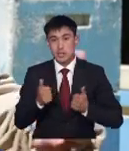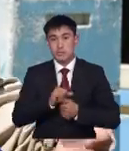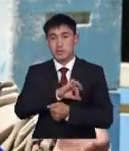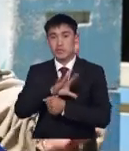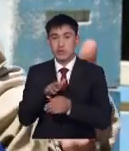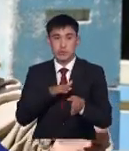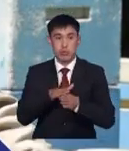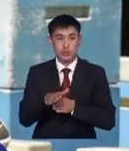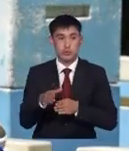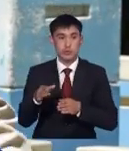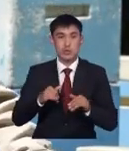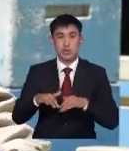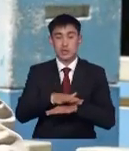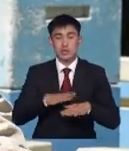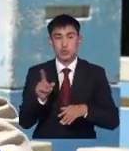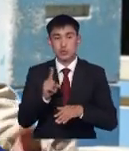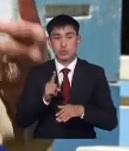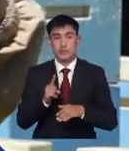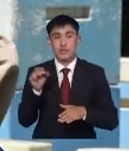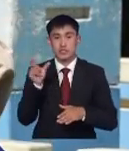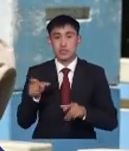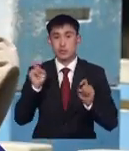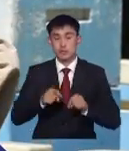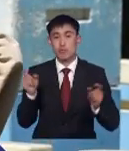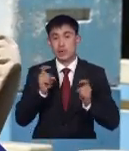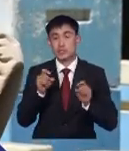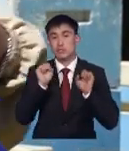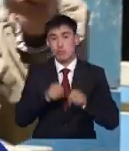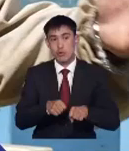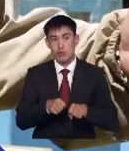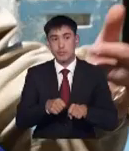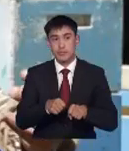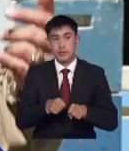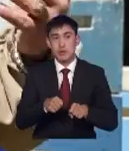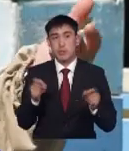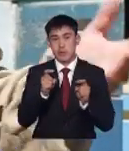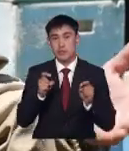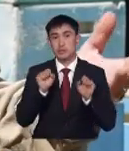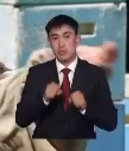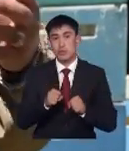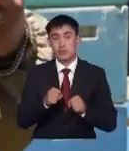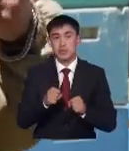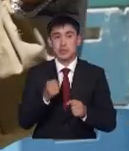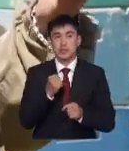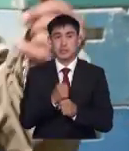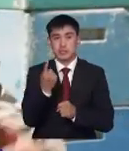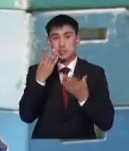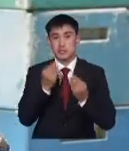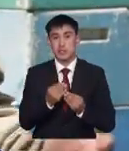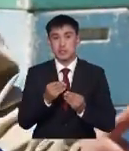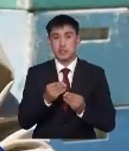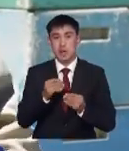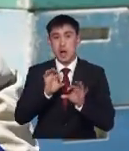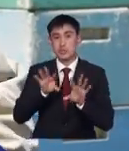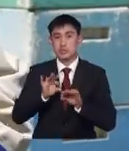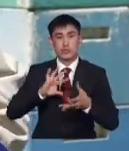захватить полностью весь рынок, чтобы человек пришел ко мне в магазин и мог... Ну, ты можешь прийти в магазин, а могу тебя, по сути, сделать за один день пчеловодом.